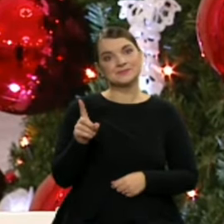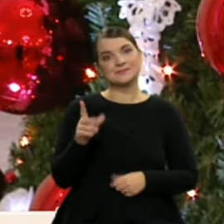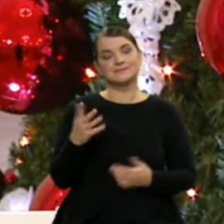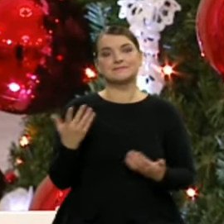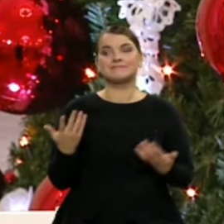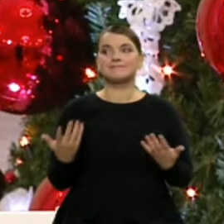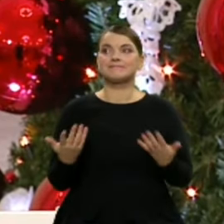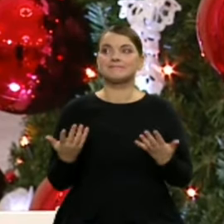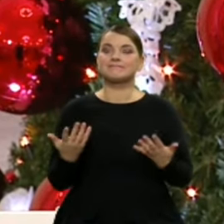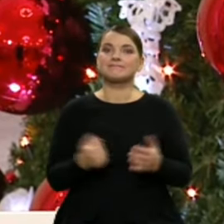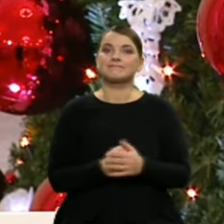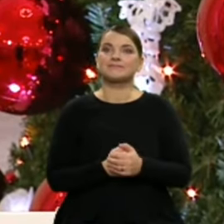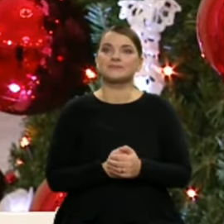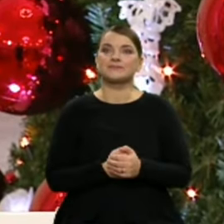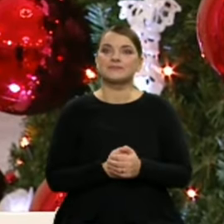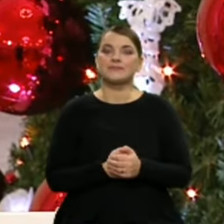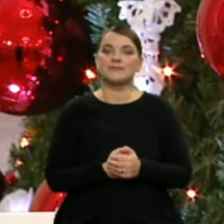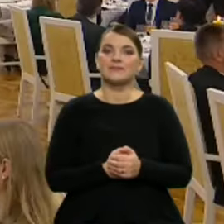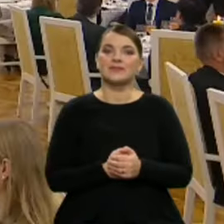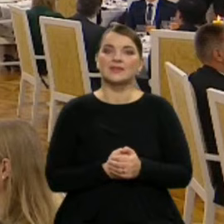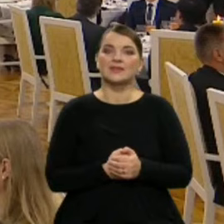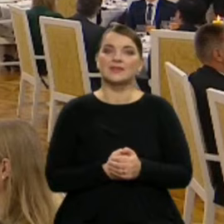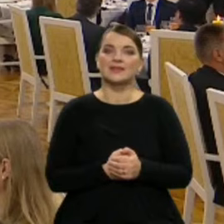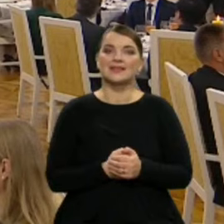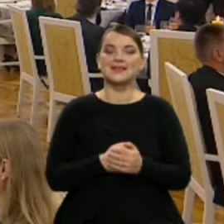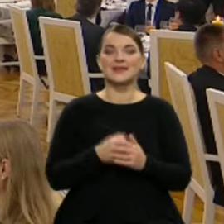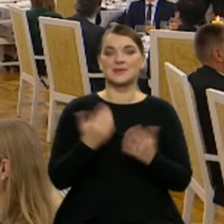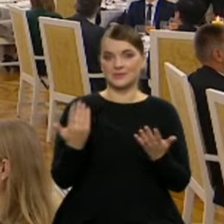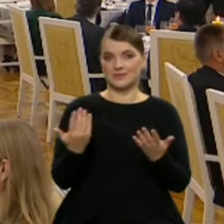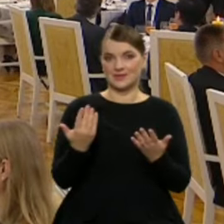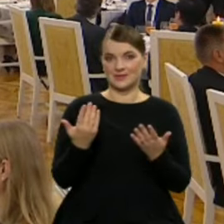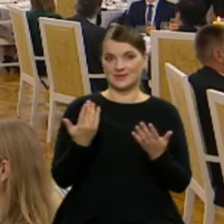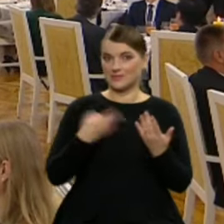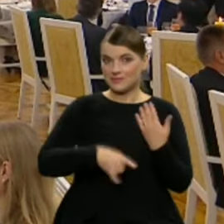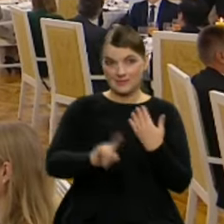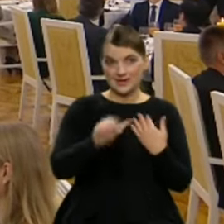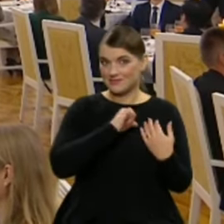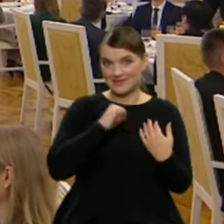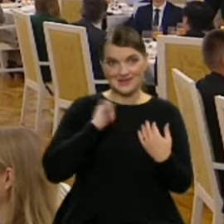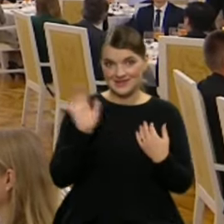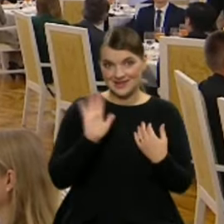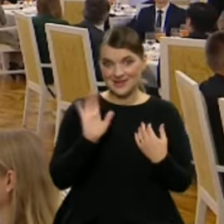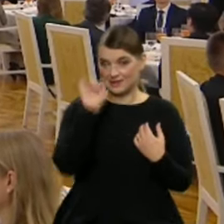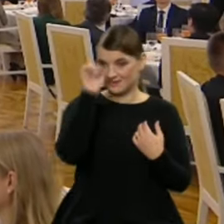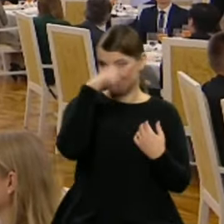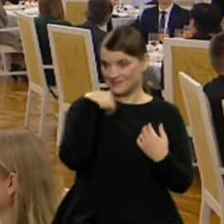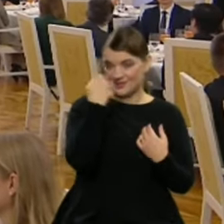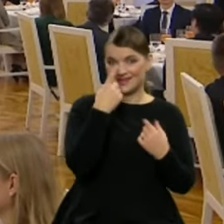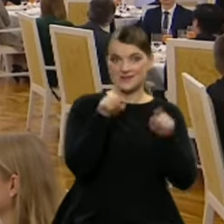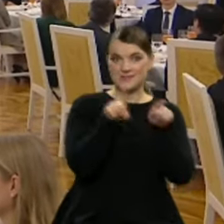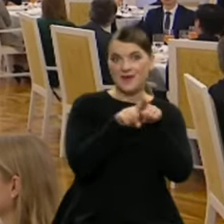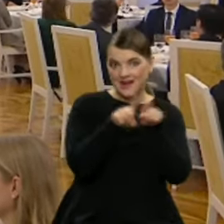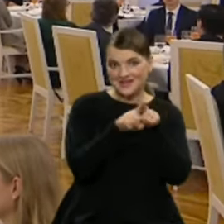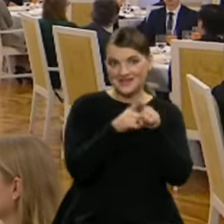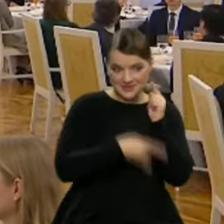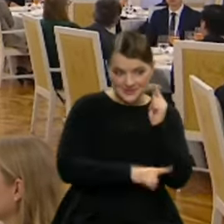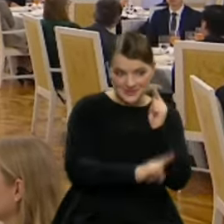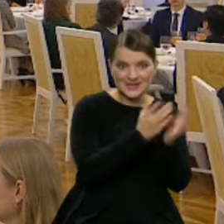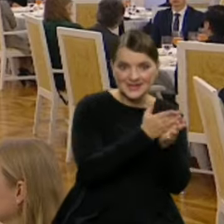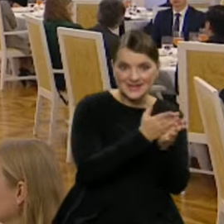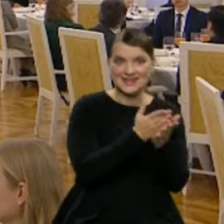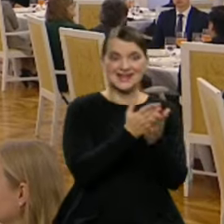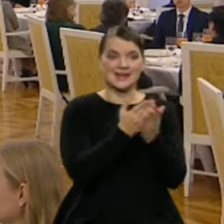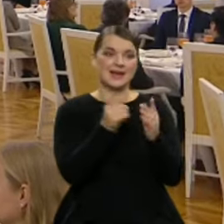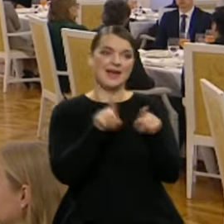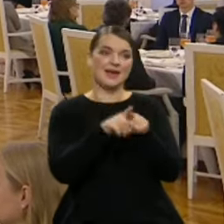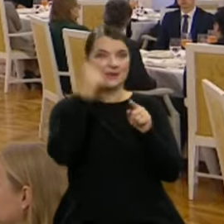nu, kai biologiniai vaikai tikriausiai būna labiau panašus savo